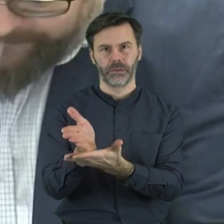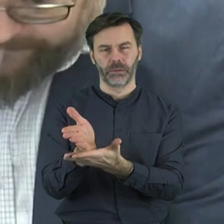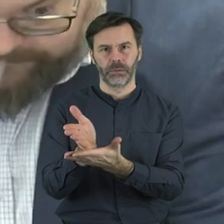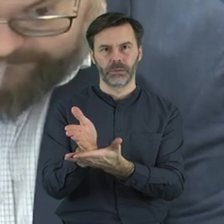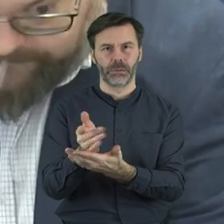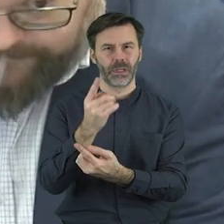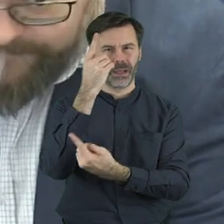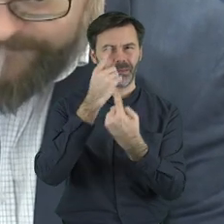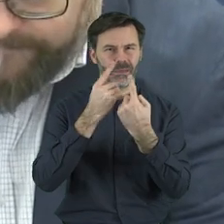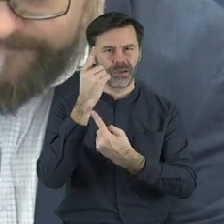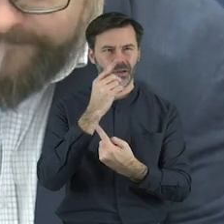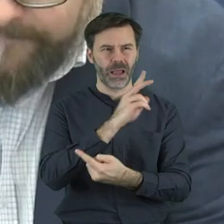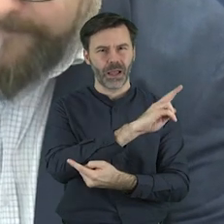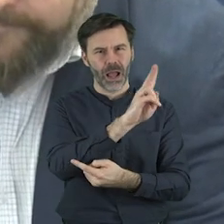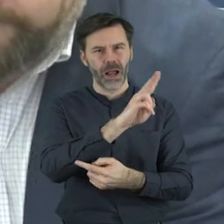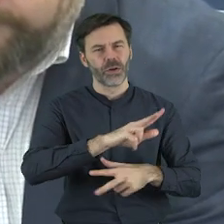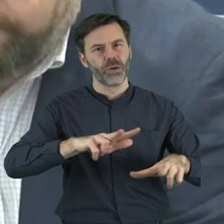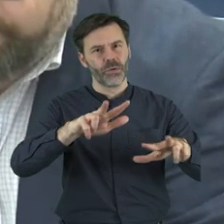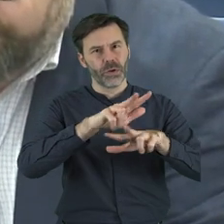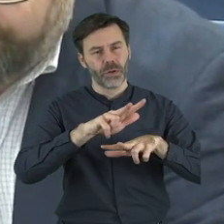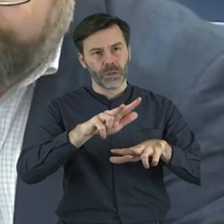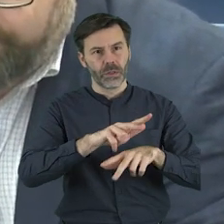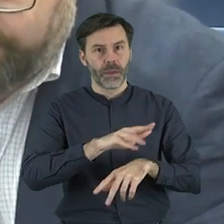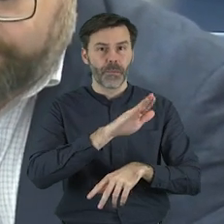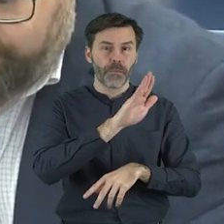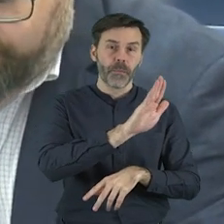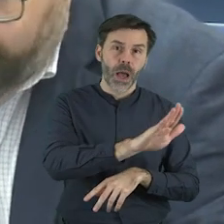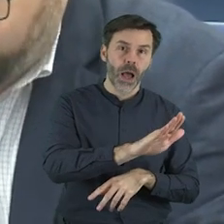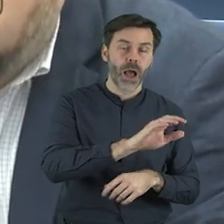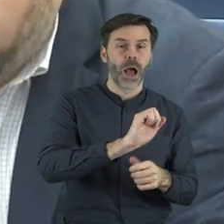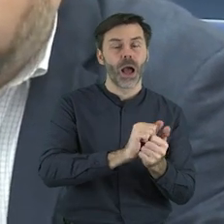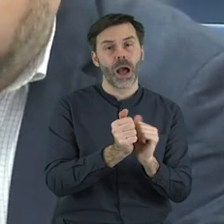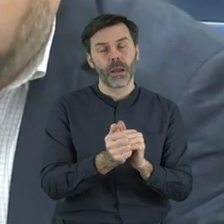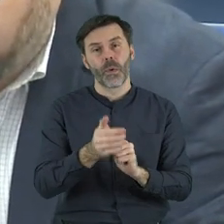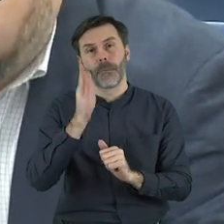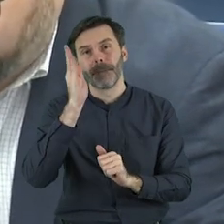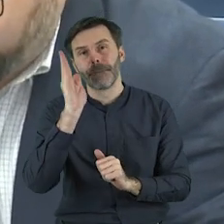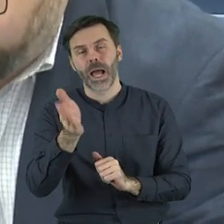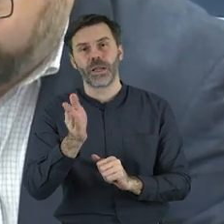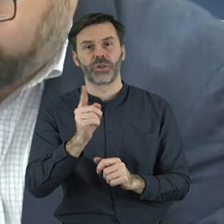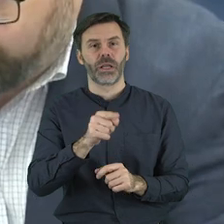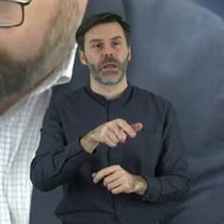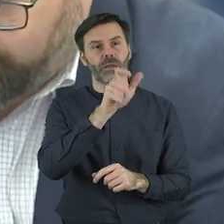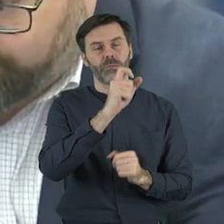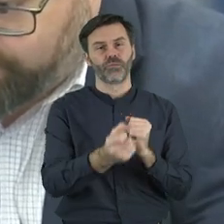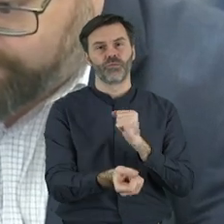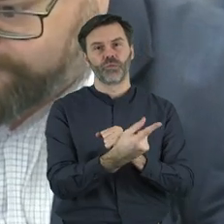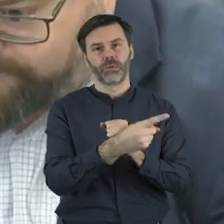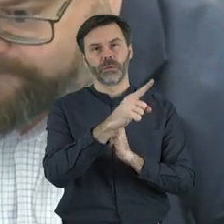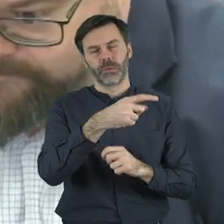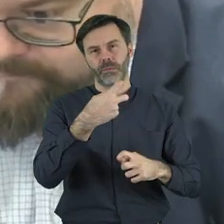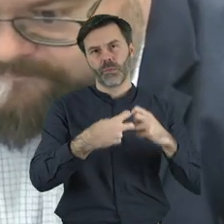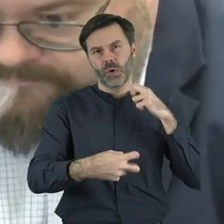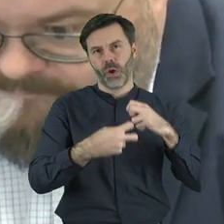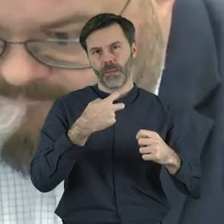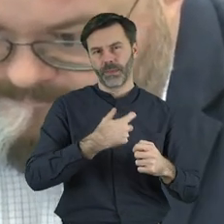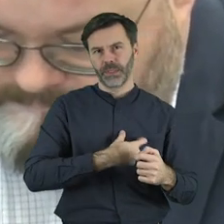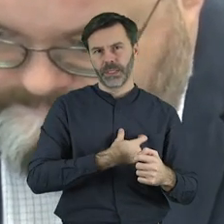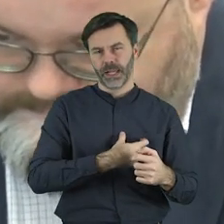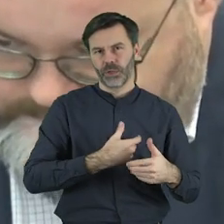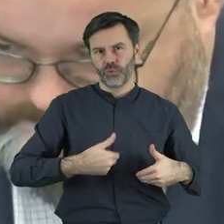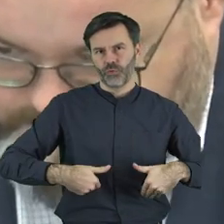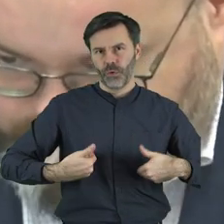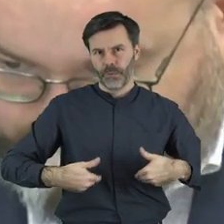miał osobę, która może spotkać się z problemem swojego zdrowia. I wiemy, że akurat